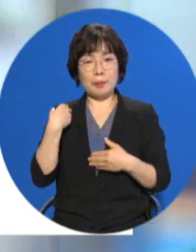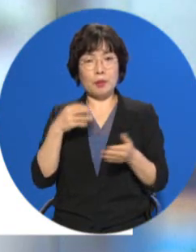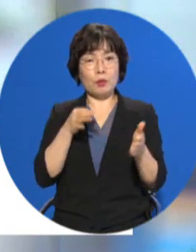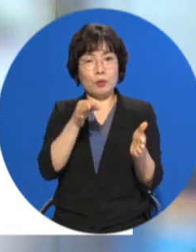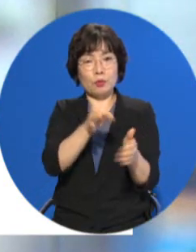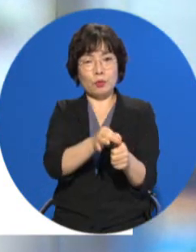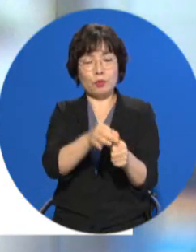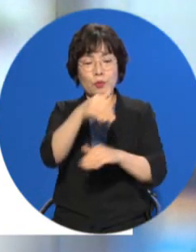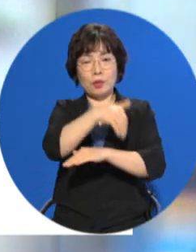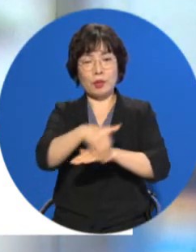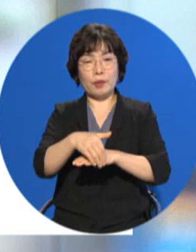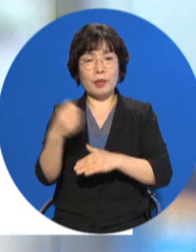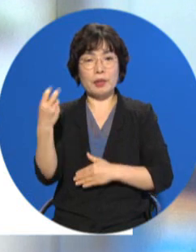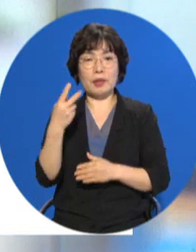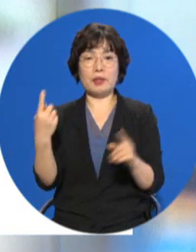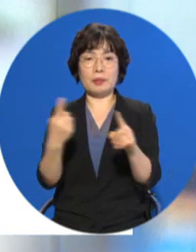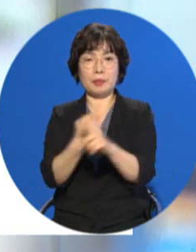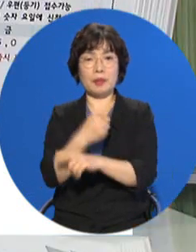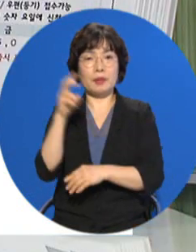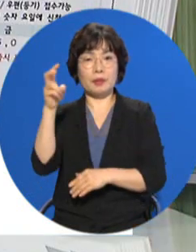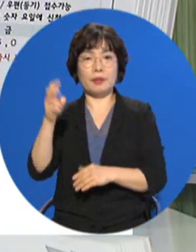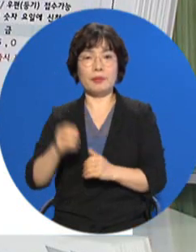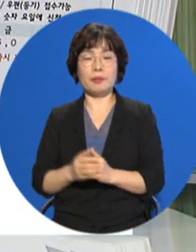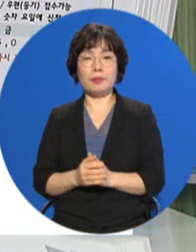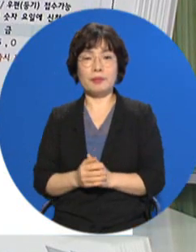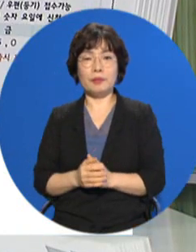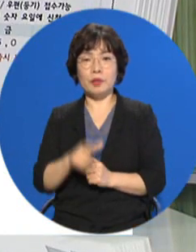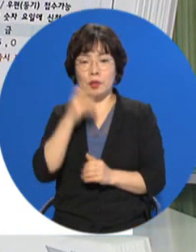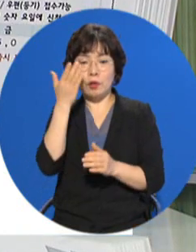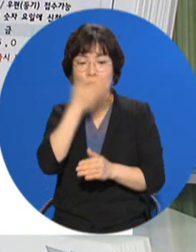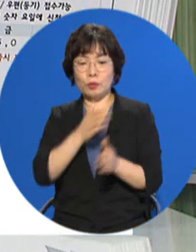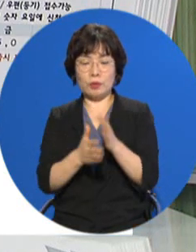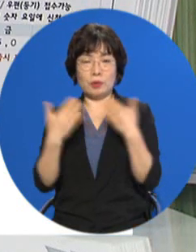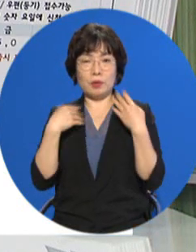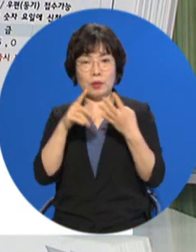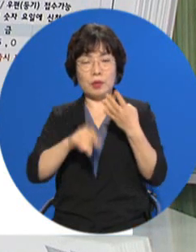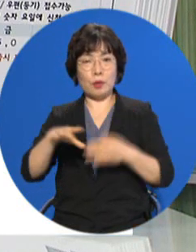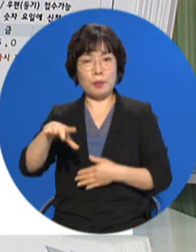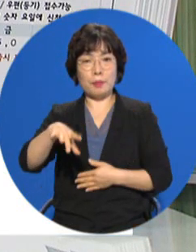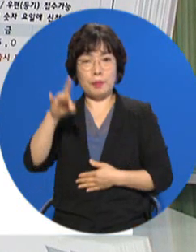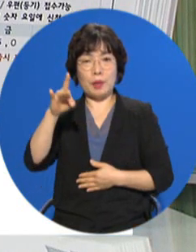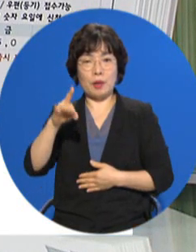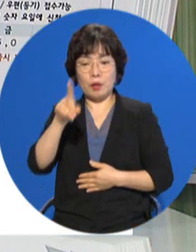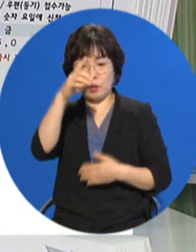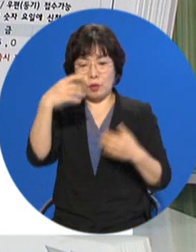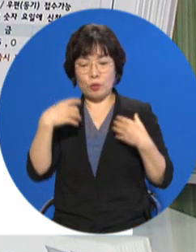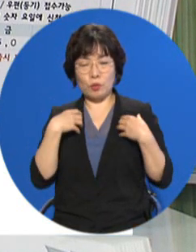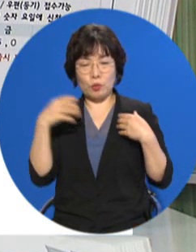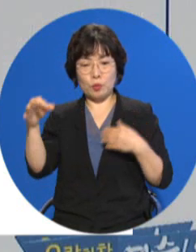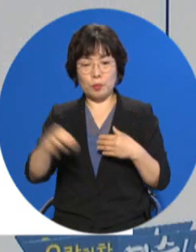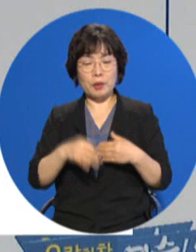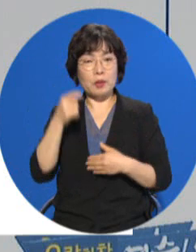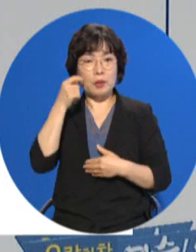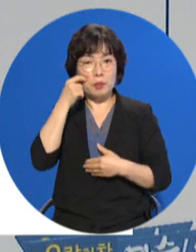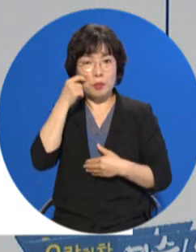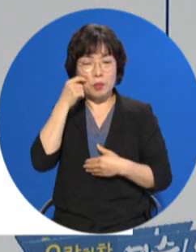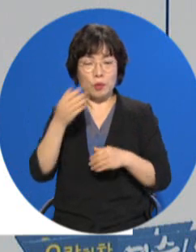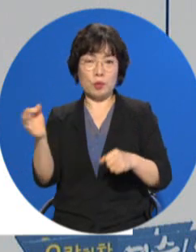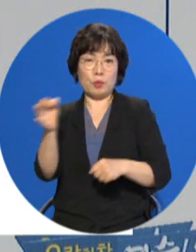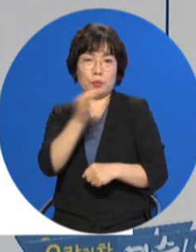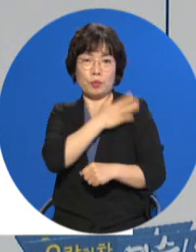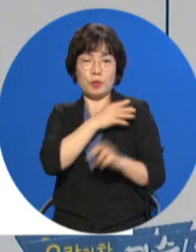계획은 재검토될 가능성이 커지고 있습니다. 여수시는 이달 초 정부 재난지원금을 받지 못하는 소득